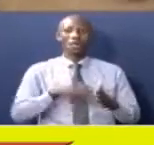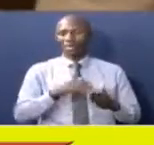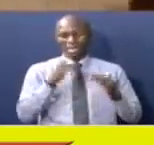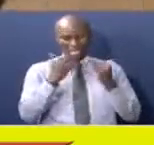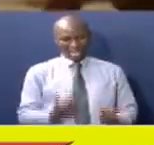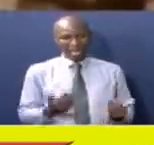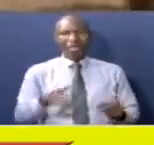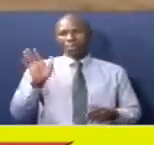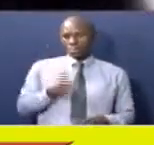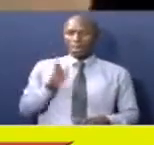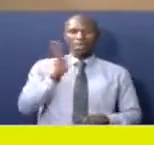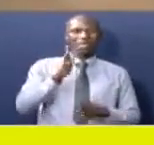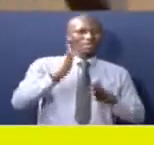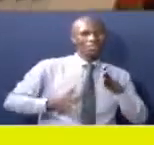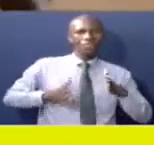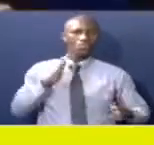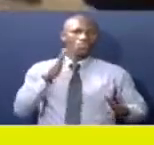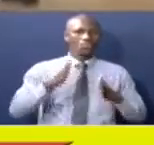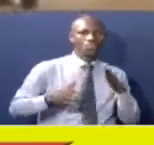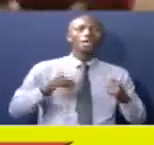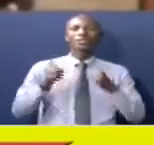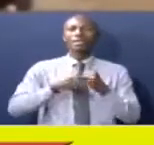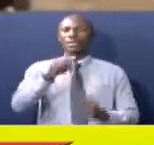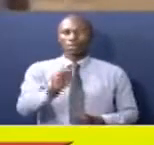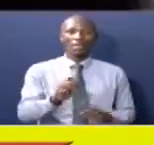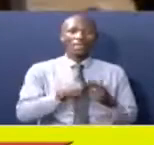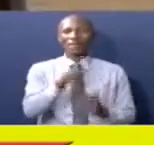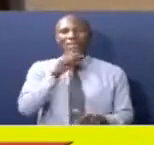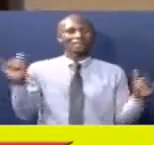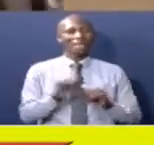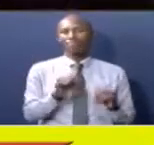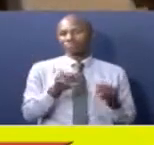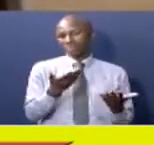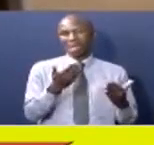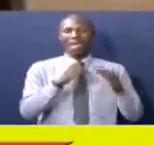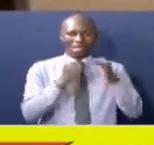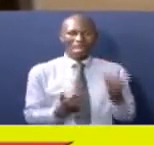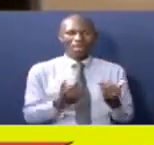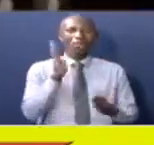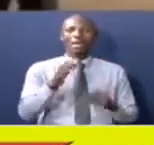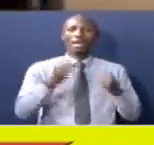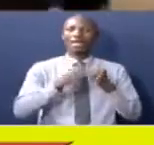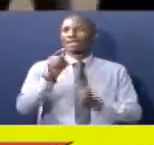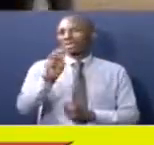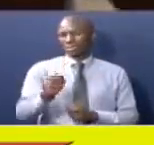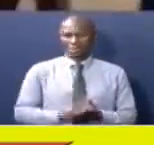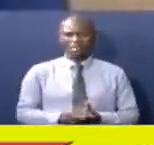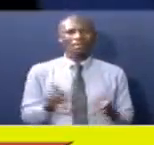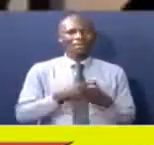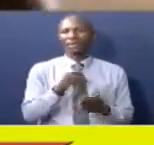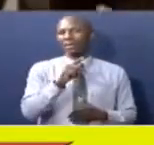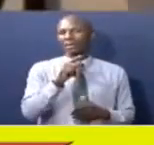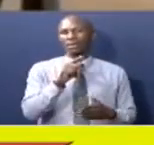juniors aka medha maisemba kilomita danda tu na Indi aume na mo junior with ya maisemba 8 kilometers na Indi